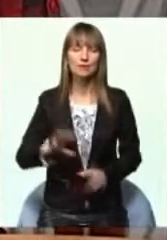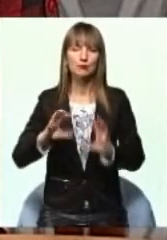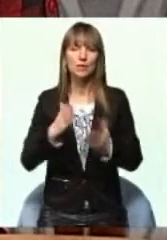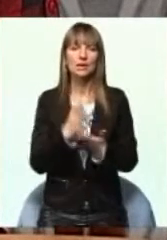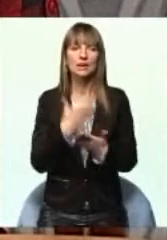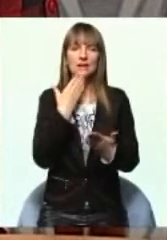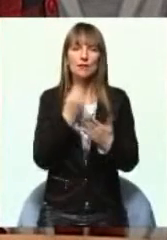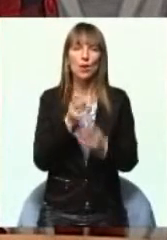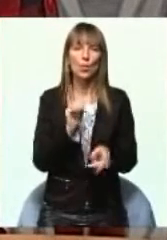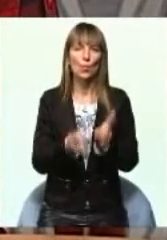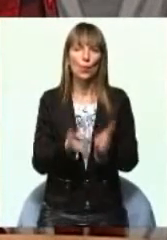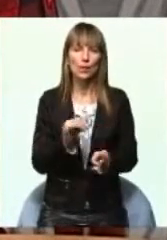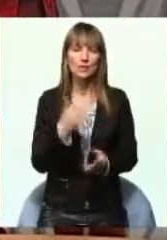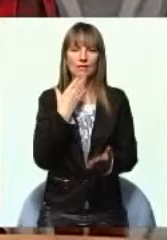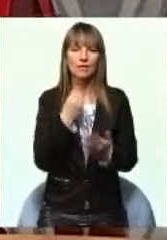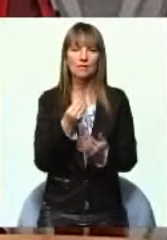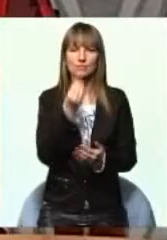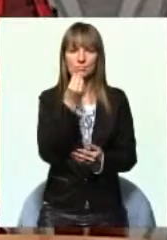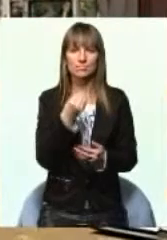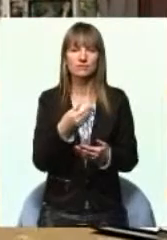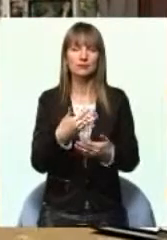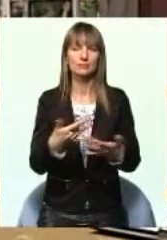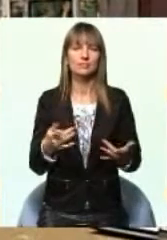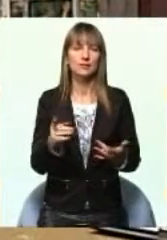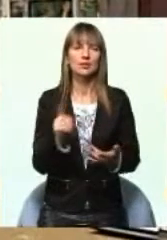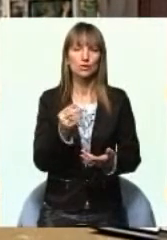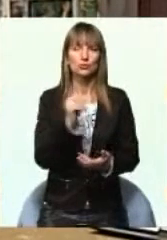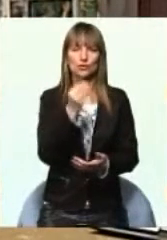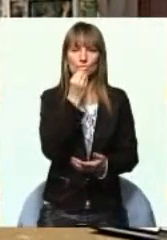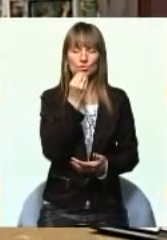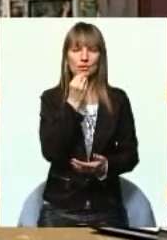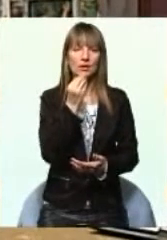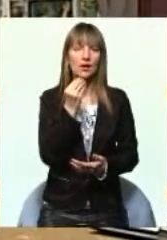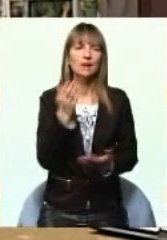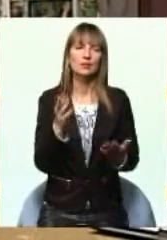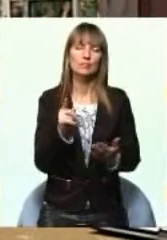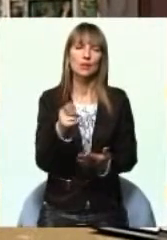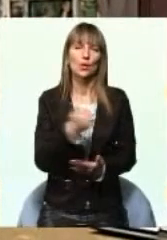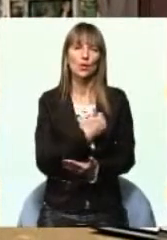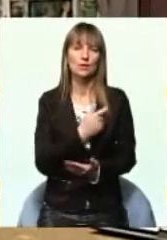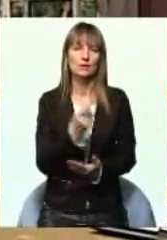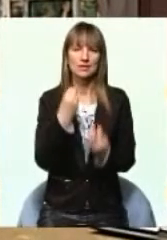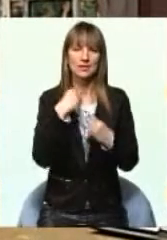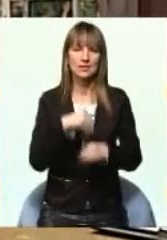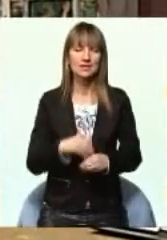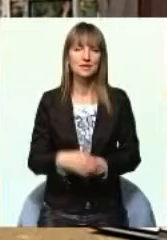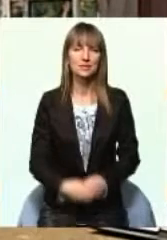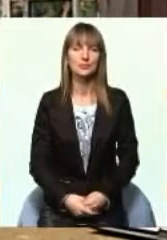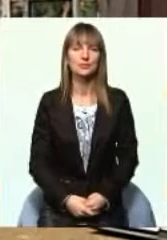свої страви якісь відповідні? Да. Чи якісь ти вже куштував? Ні, ще. А які б хотів скуштувати?